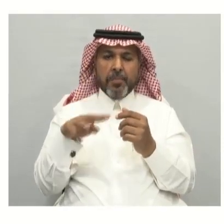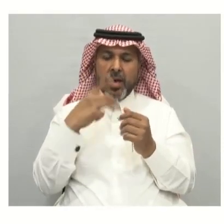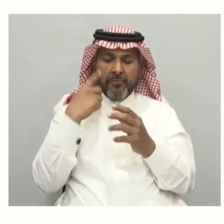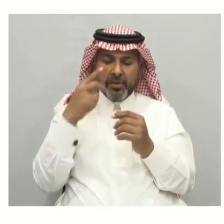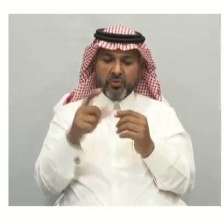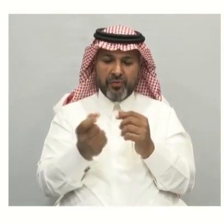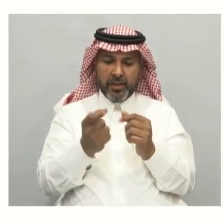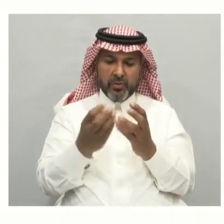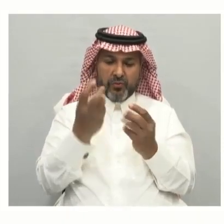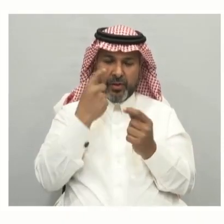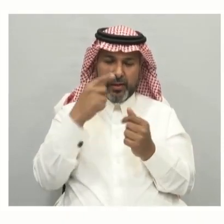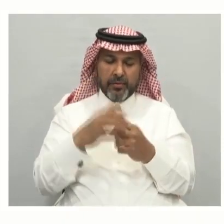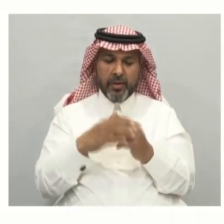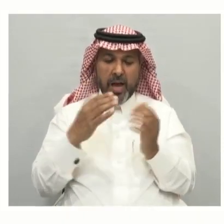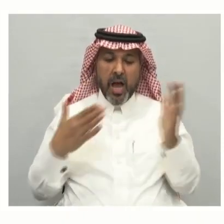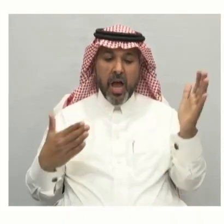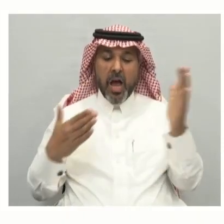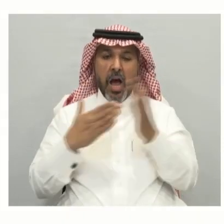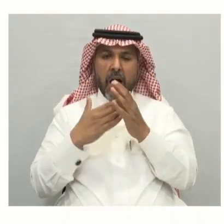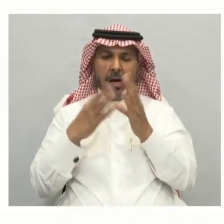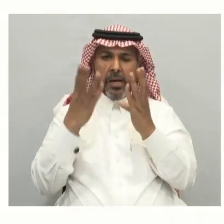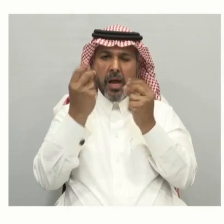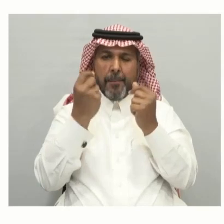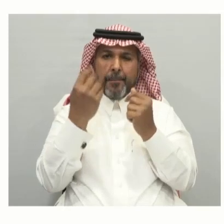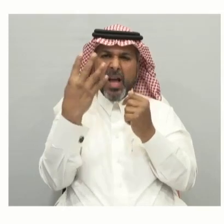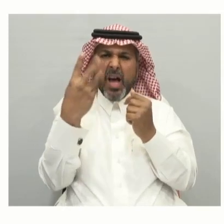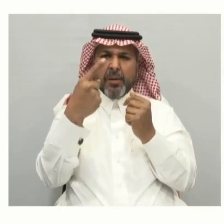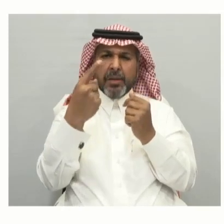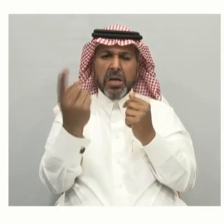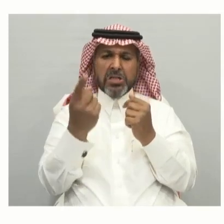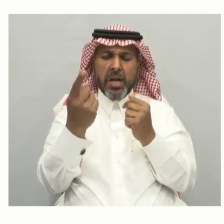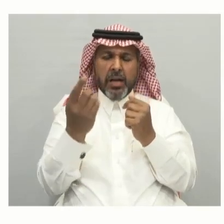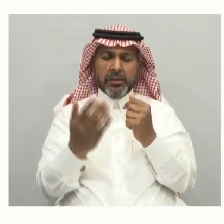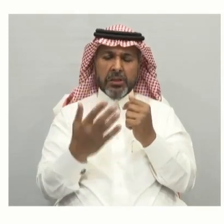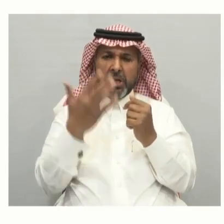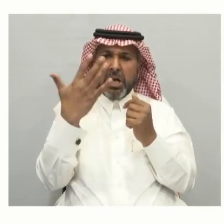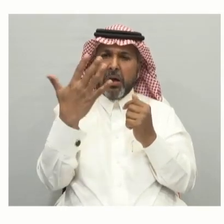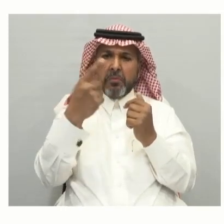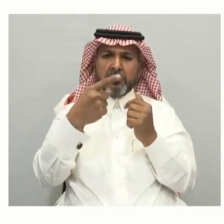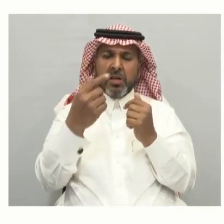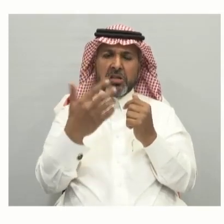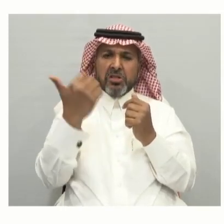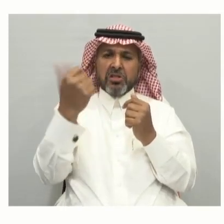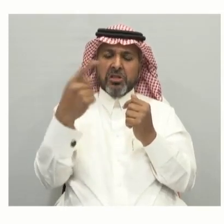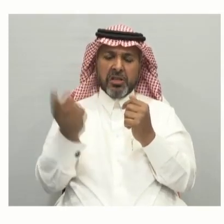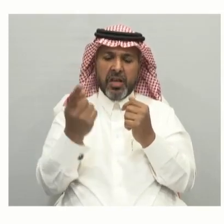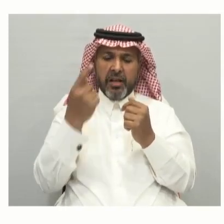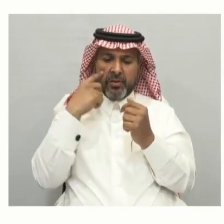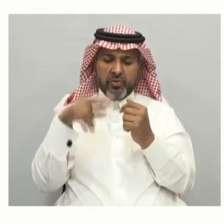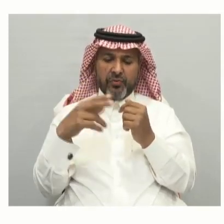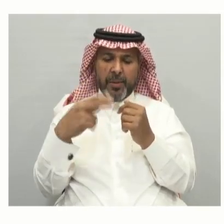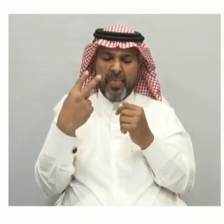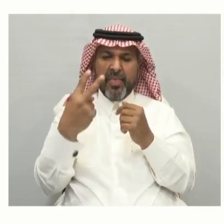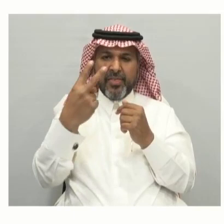الان لدينا من سبعه الى سبعه واربعه من عشره التكرارات اربعه اذا عند سبعه